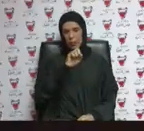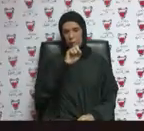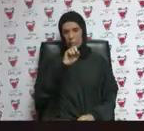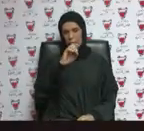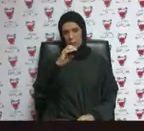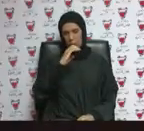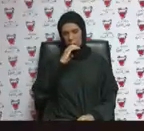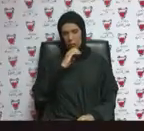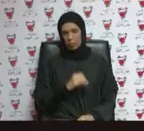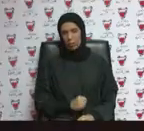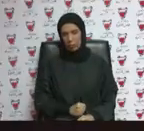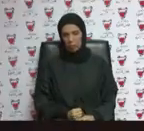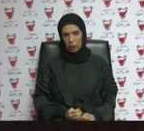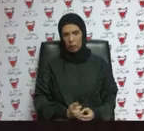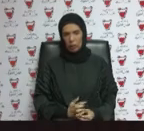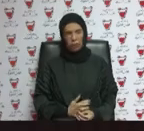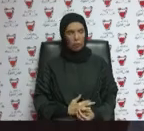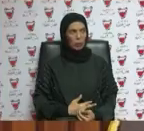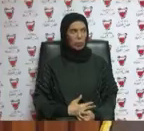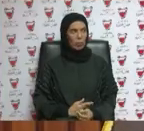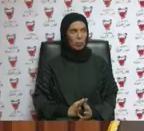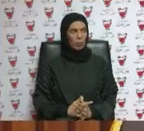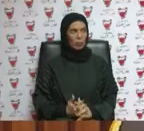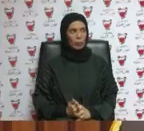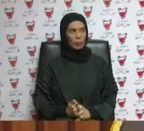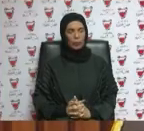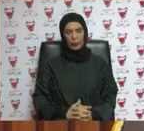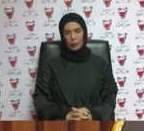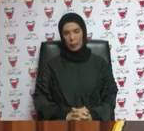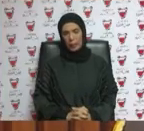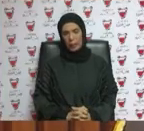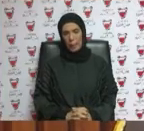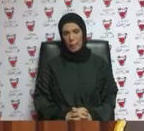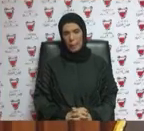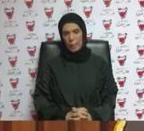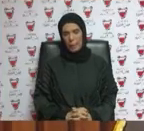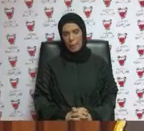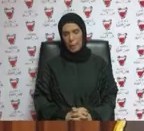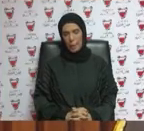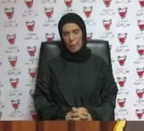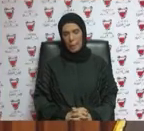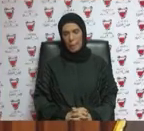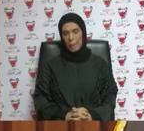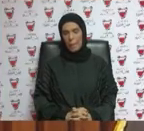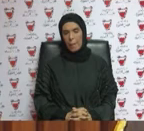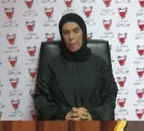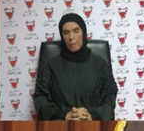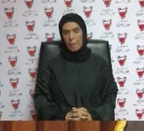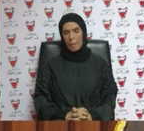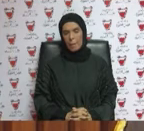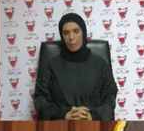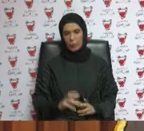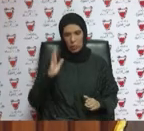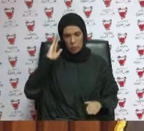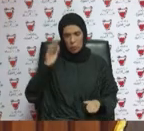وأنا أكيد طبعا مع هذا المشروع الوطني الطموح. شكرا. شكرا جزيلا. الدكتور محمد علي حسن تفضل.